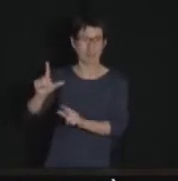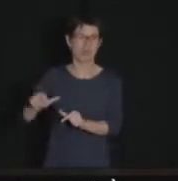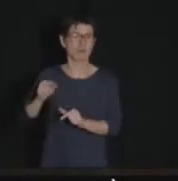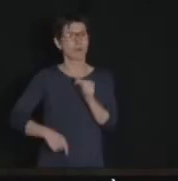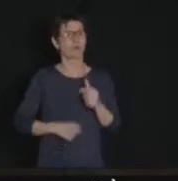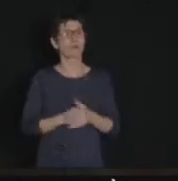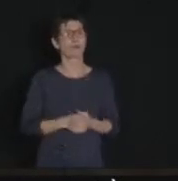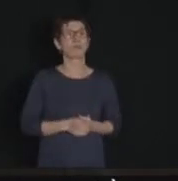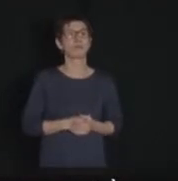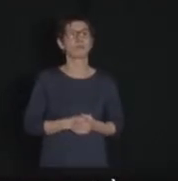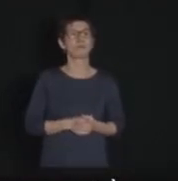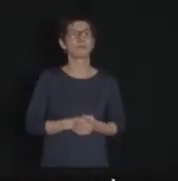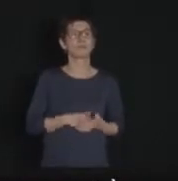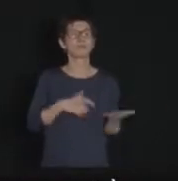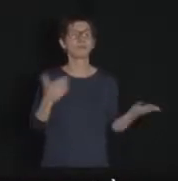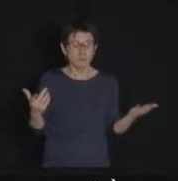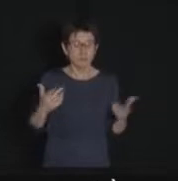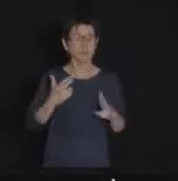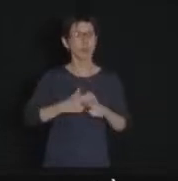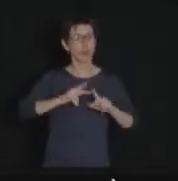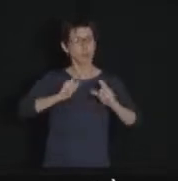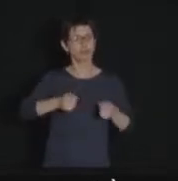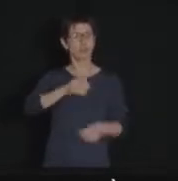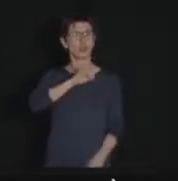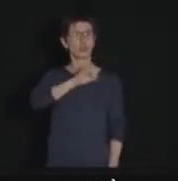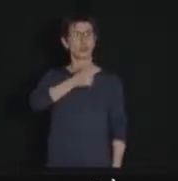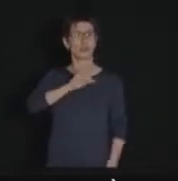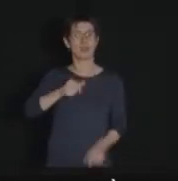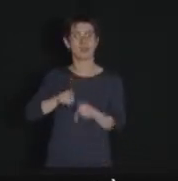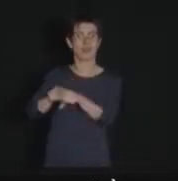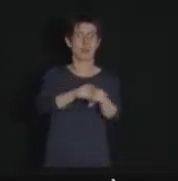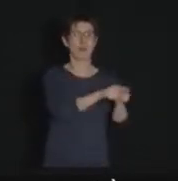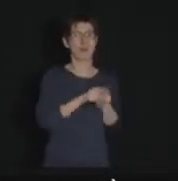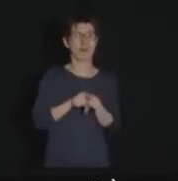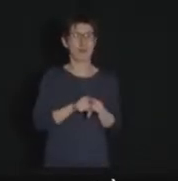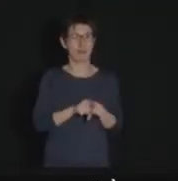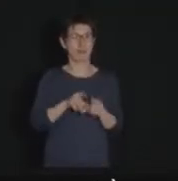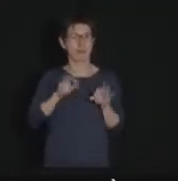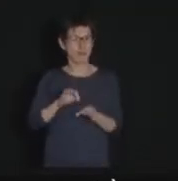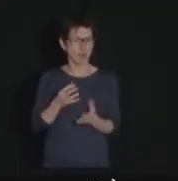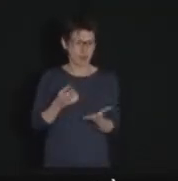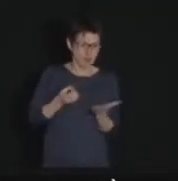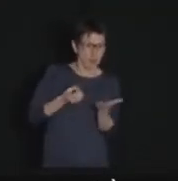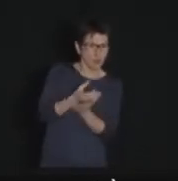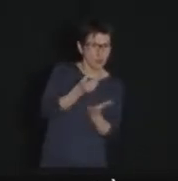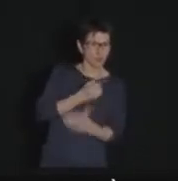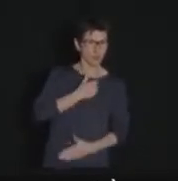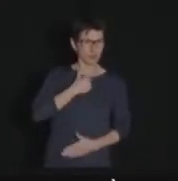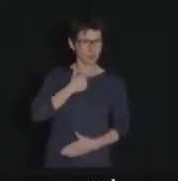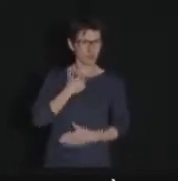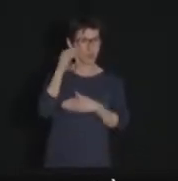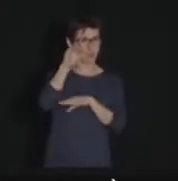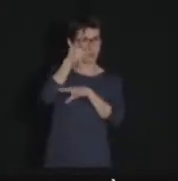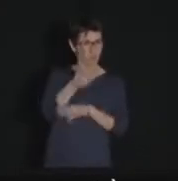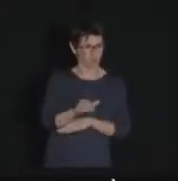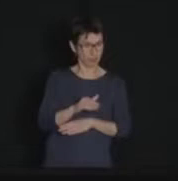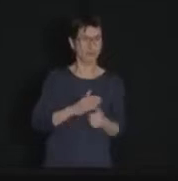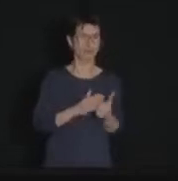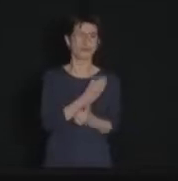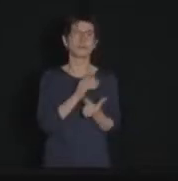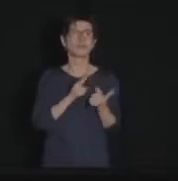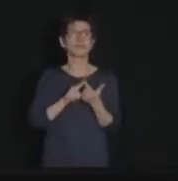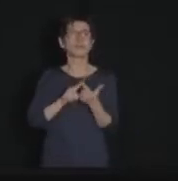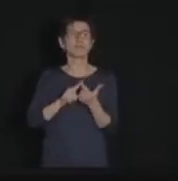Nous avons une autre idée, nous, elle porte un nom, ça s'appelle le numérique en commun. Protection des données